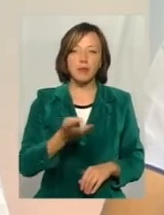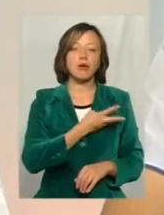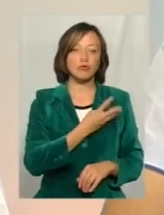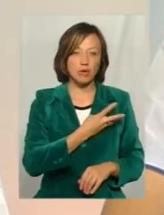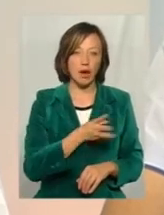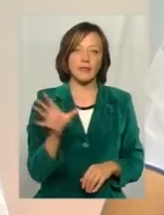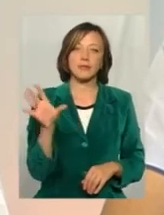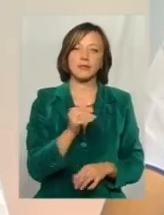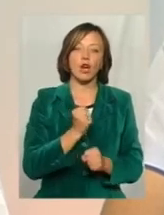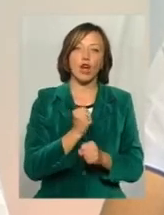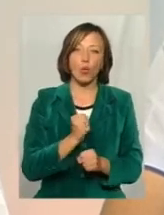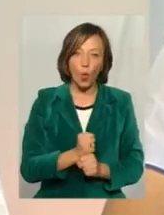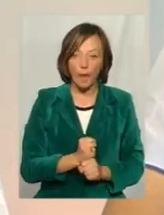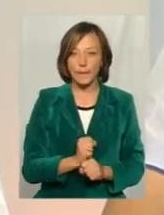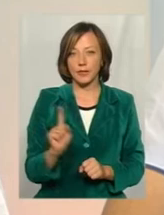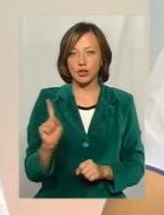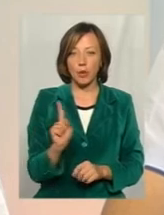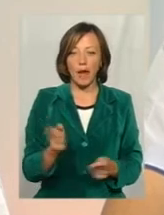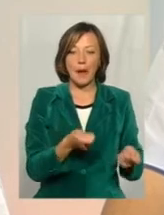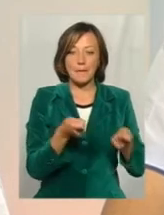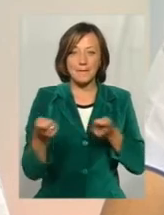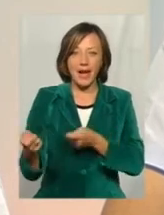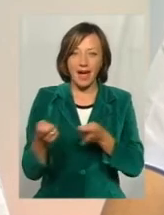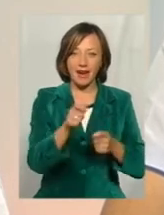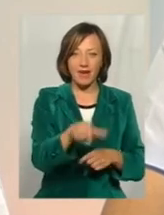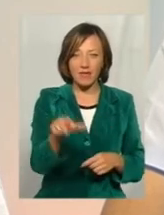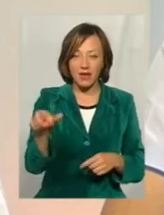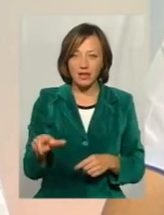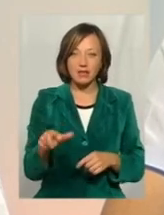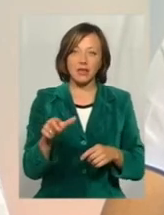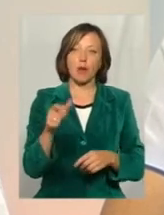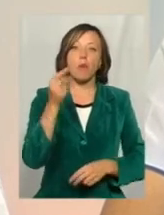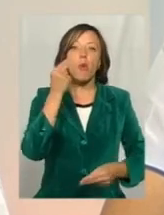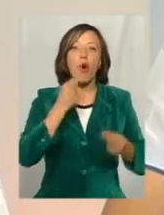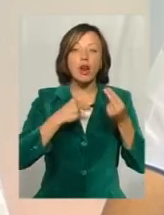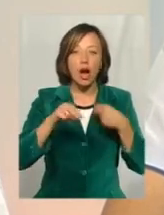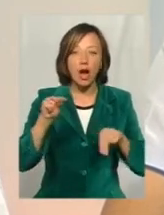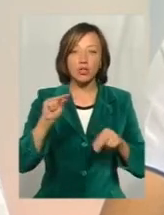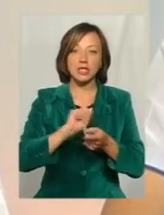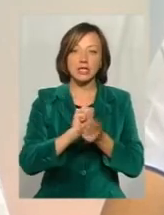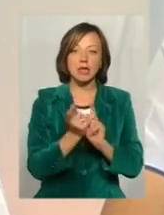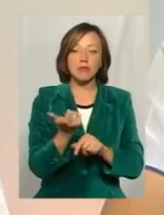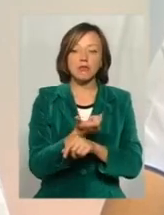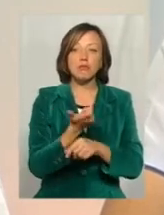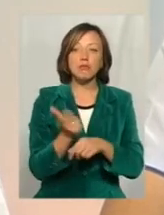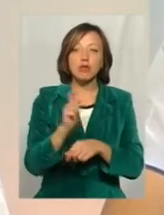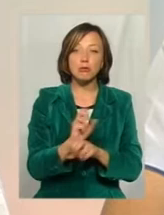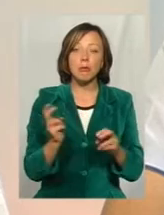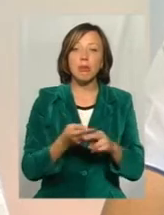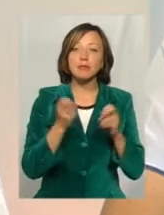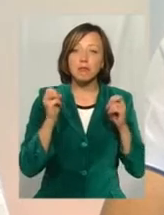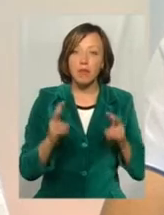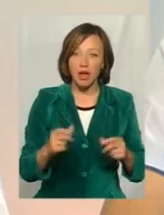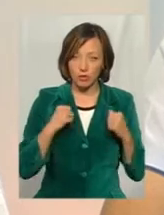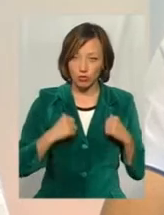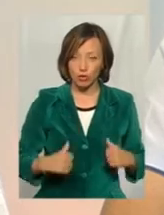все робимо для того, щоб перевезення стали на більш вищий рівень і стали більш безпечнішими в